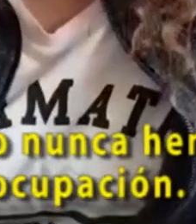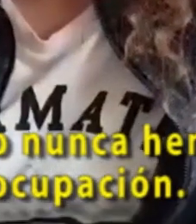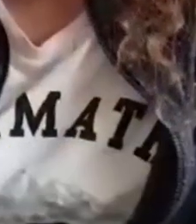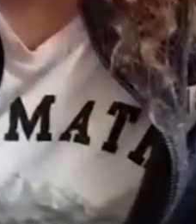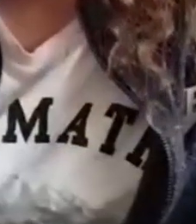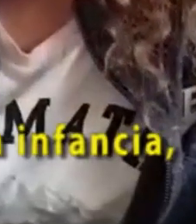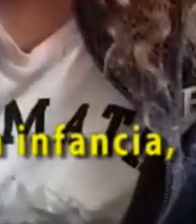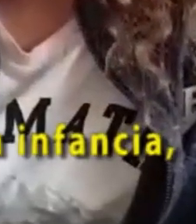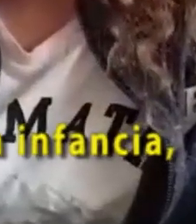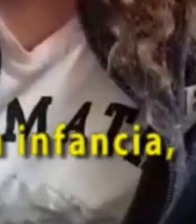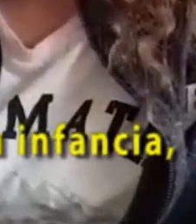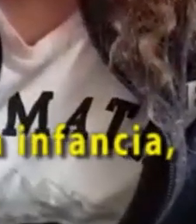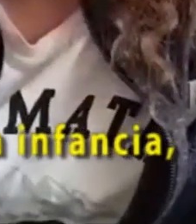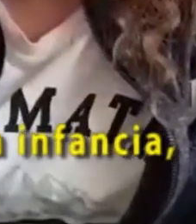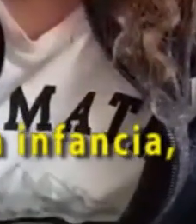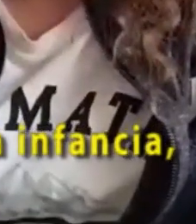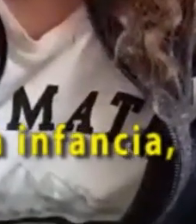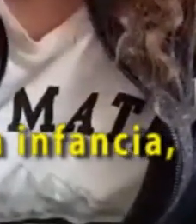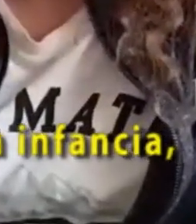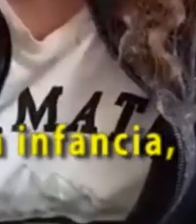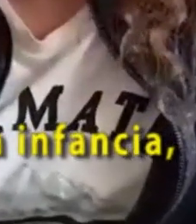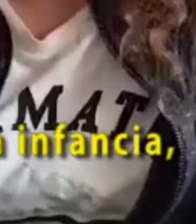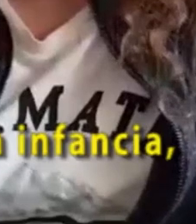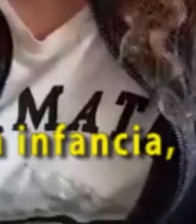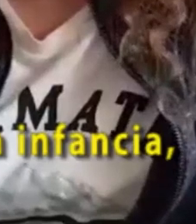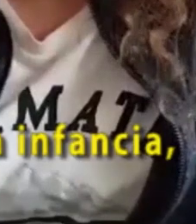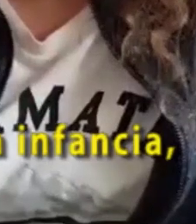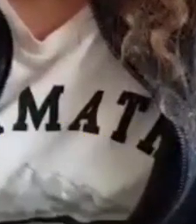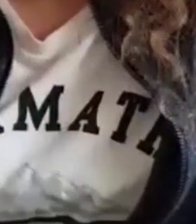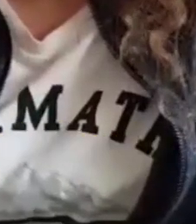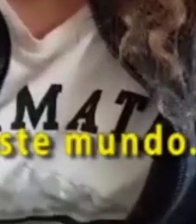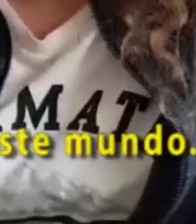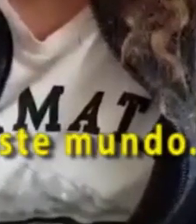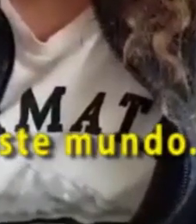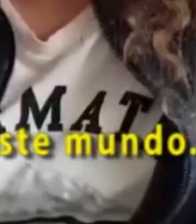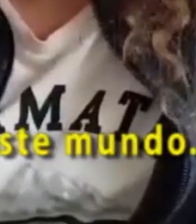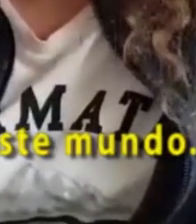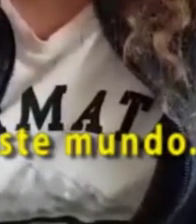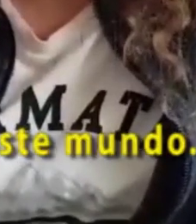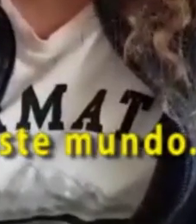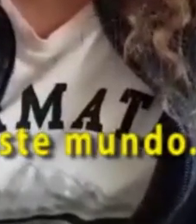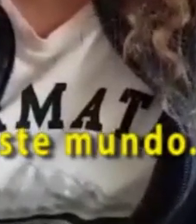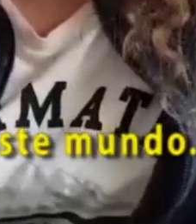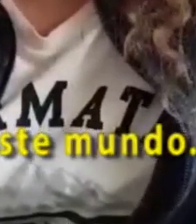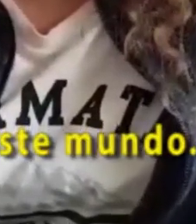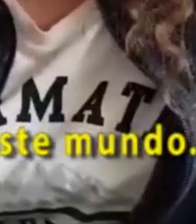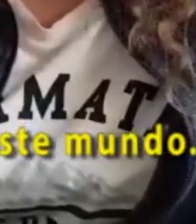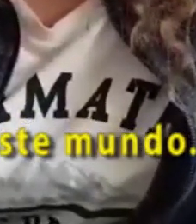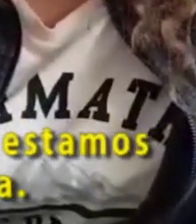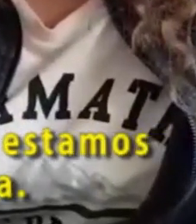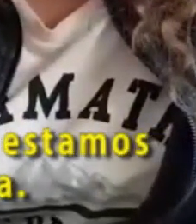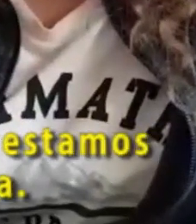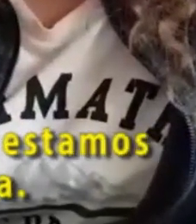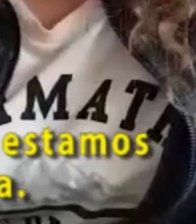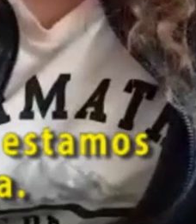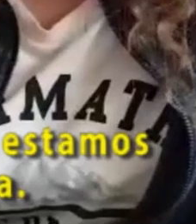الاحتلال. بس إحنا بنحب نسبح، بنحب نلعب، بنحب نعيش طفولتنا، بنحب نكون زي كل أطفال العالم، بس كل